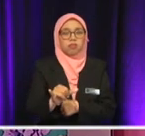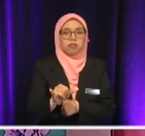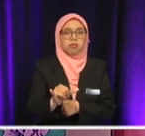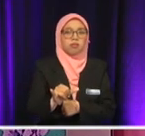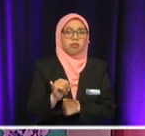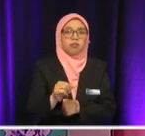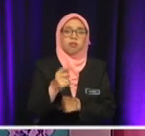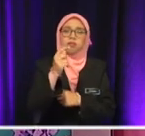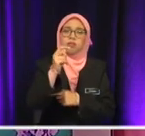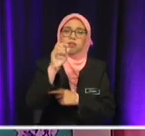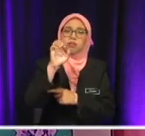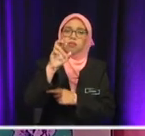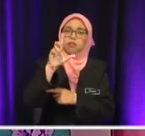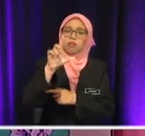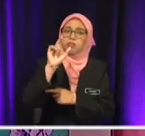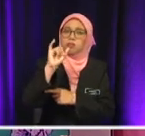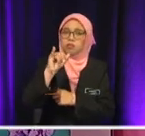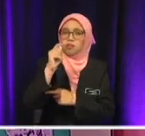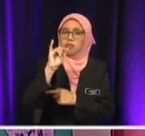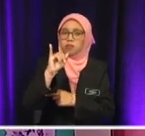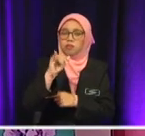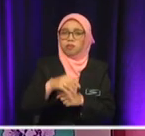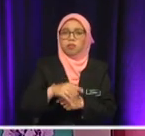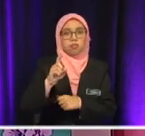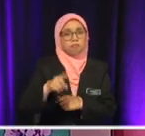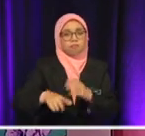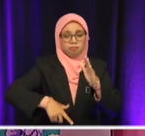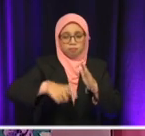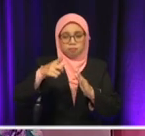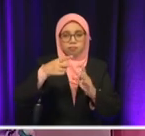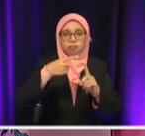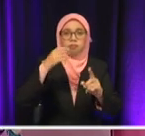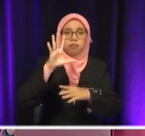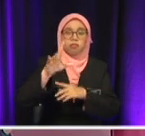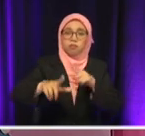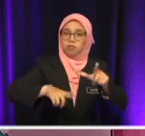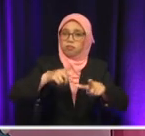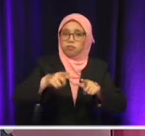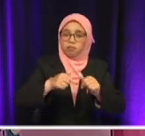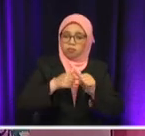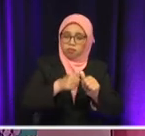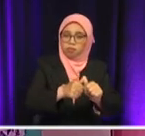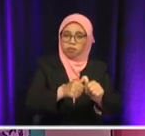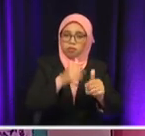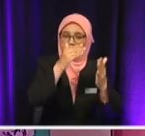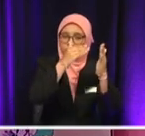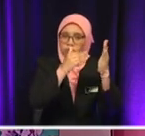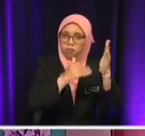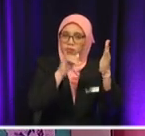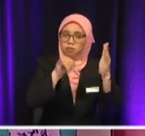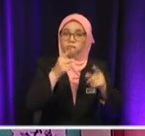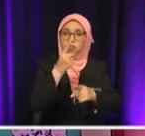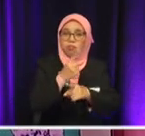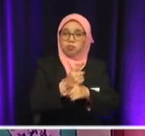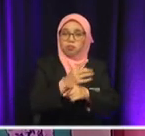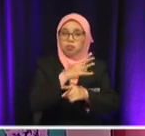bagi tahu langkah pelaksanaan mesti lebih daripada 5 langkah, pastikan mengikut urutan yang betul dan gunakan kata